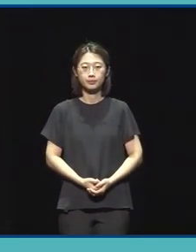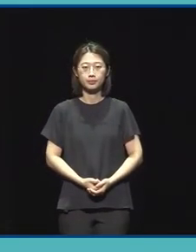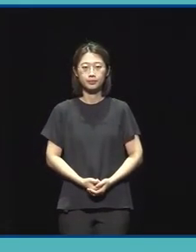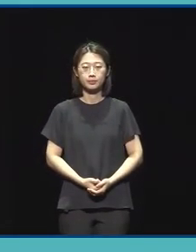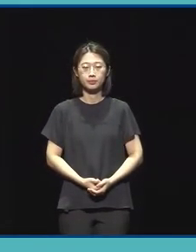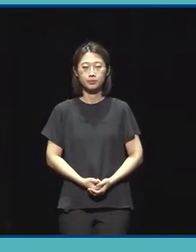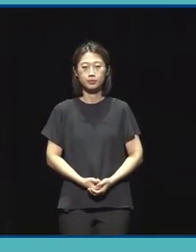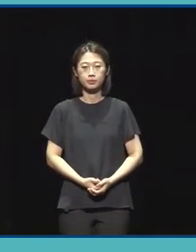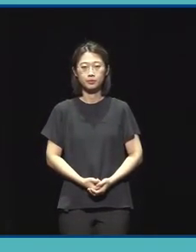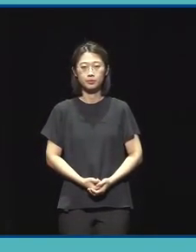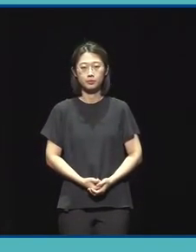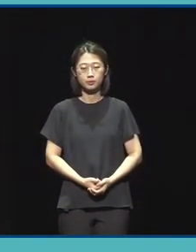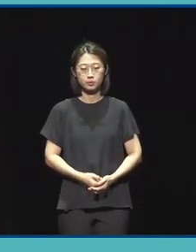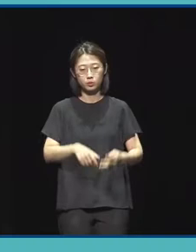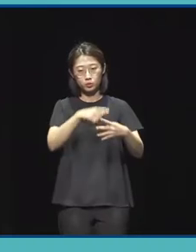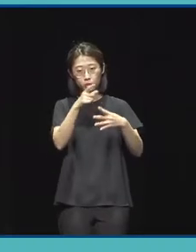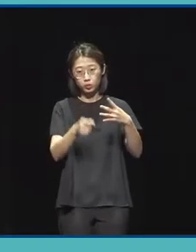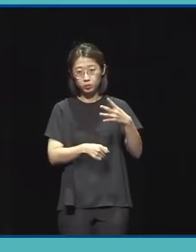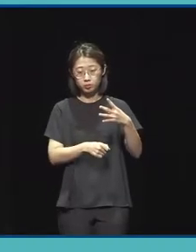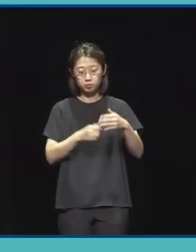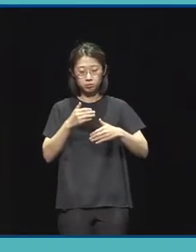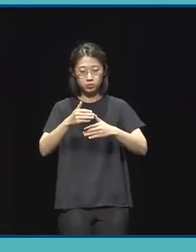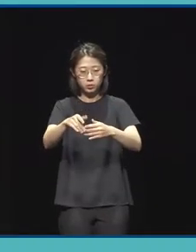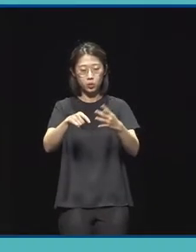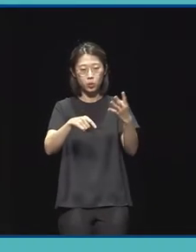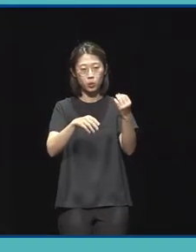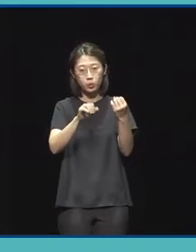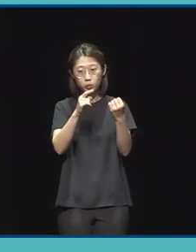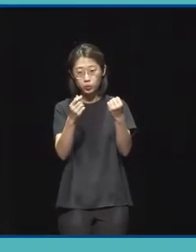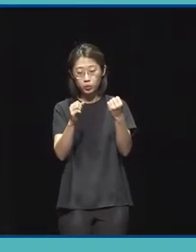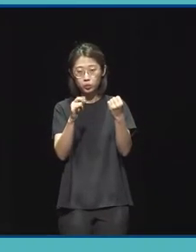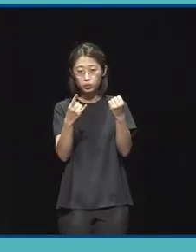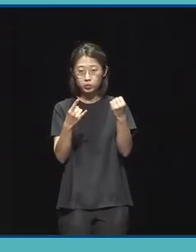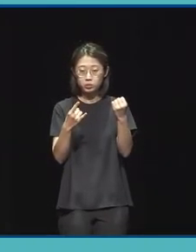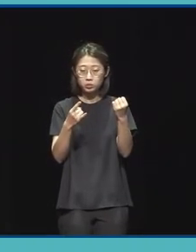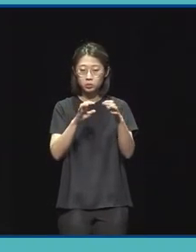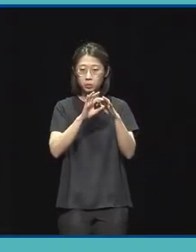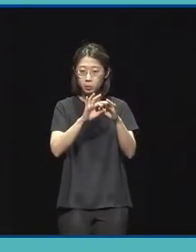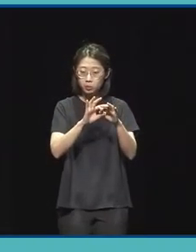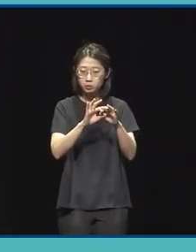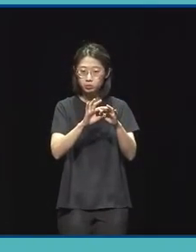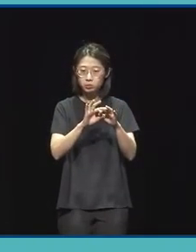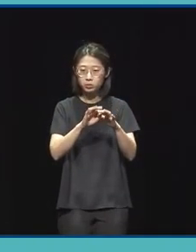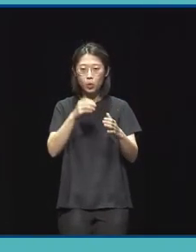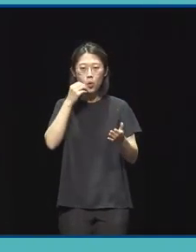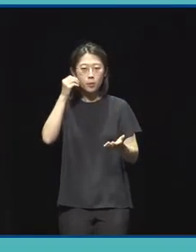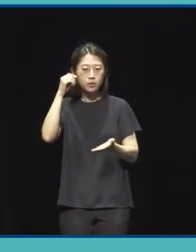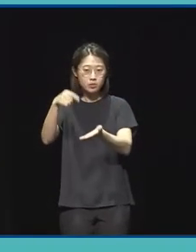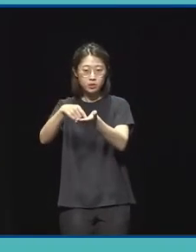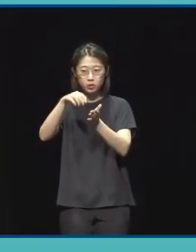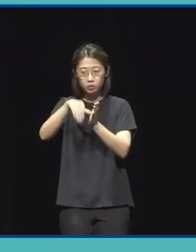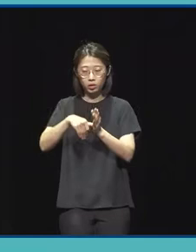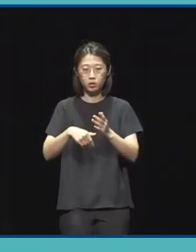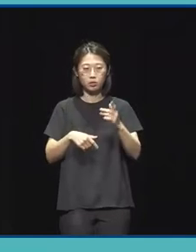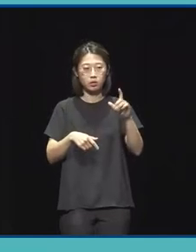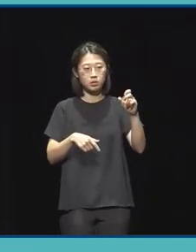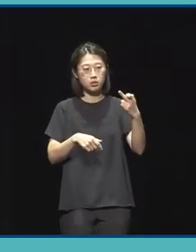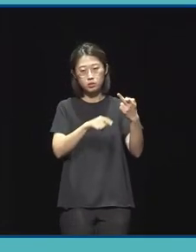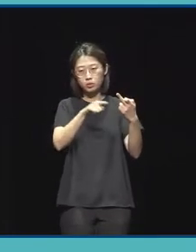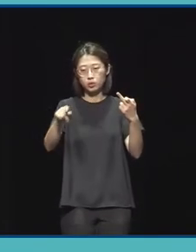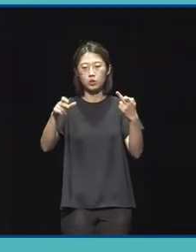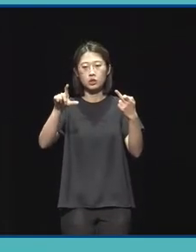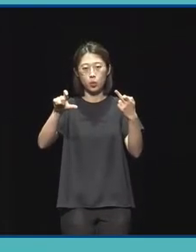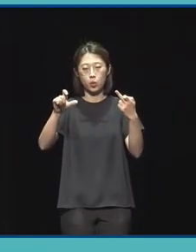같고요 프로그램 진행 횟수는 저희가 홈페이지 전용 홈페이지를 통해서 접수를 받을 때 총 1215회까지